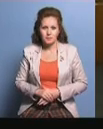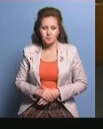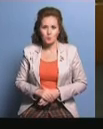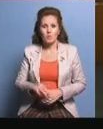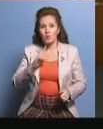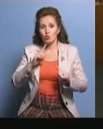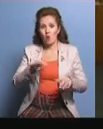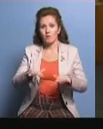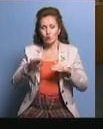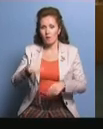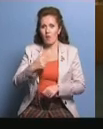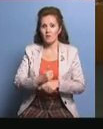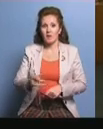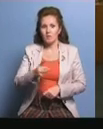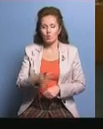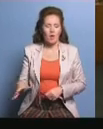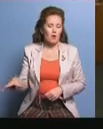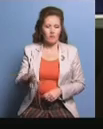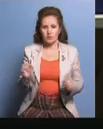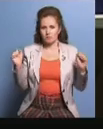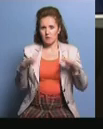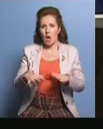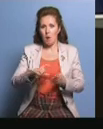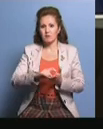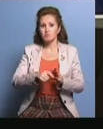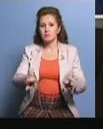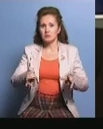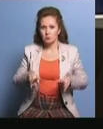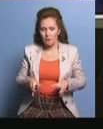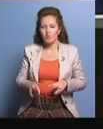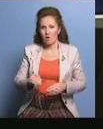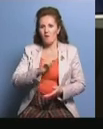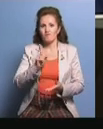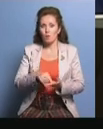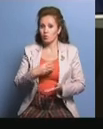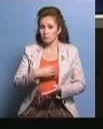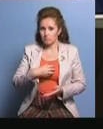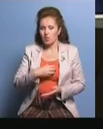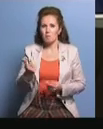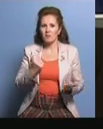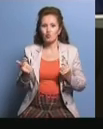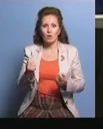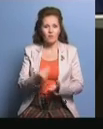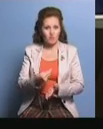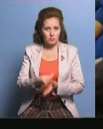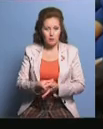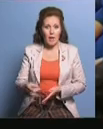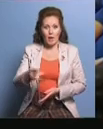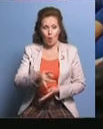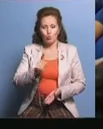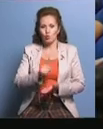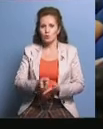главе республики пришел почти весь кабинет министров. На повестке вопрос, который напрямую касается привлечения инвестиций. Регионы должны содействовать